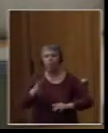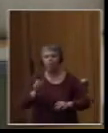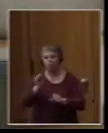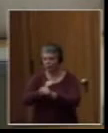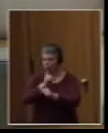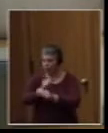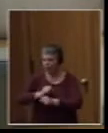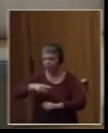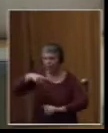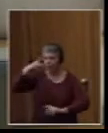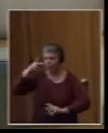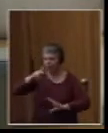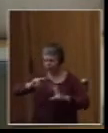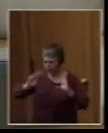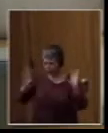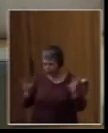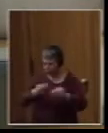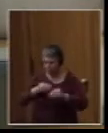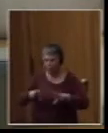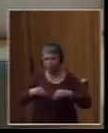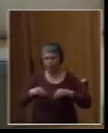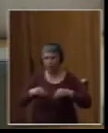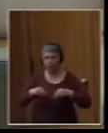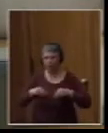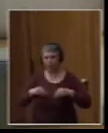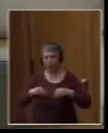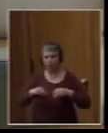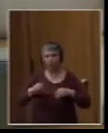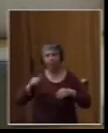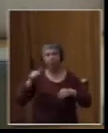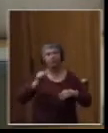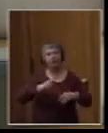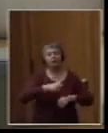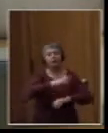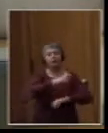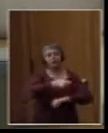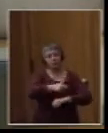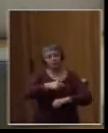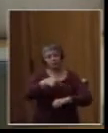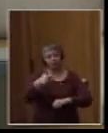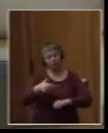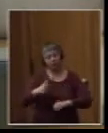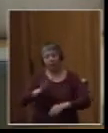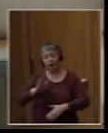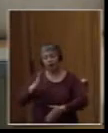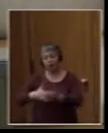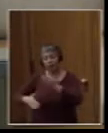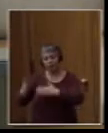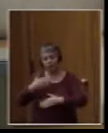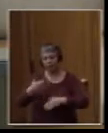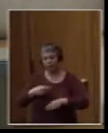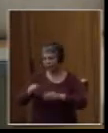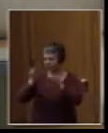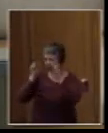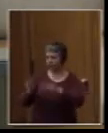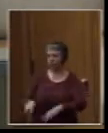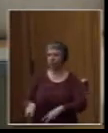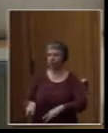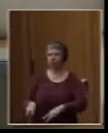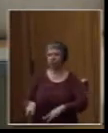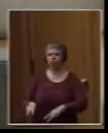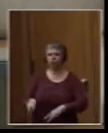Το Συμβούλιο της Ευρώπης αποδέχεται την αρχή ότι τα άτομα με αναπηρία έχουν το δικαίωμα αναγνώρισης παντού ως πρόσωπα ενώπιον του